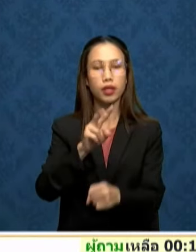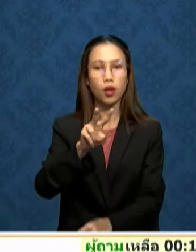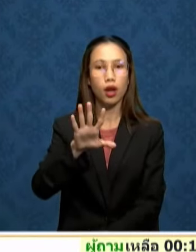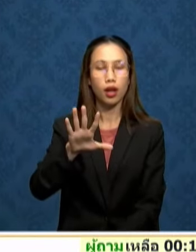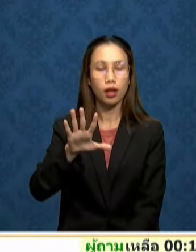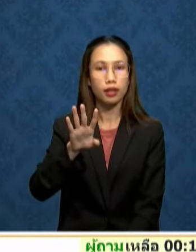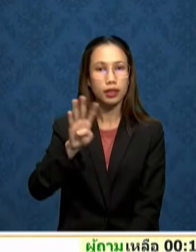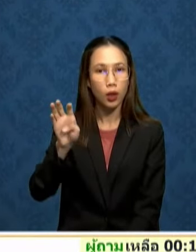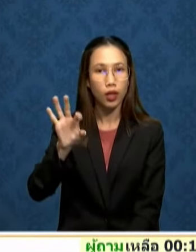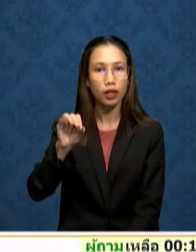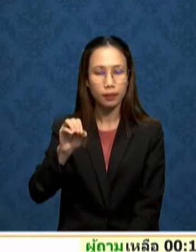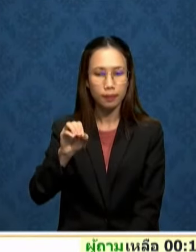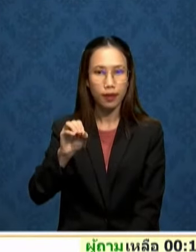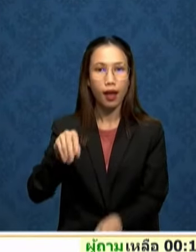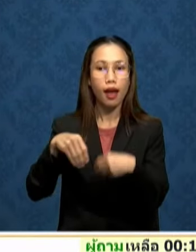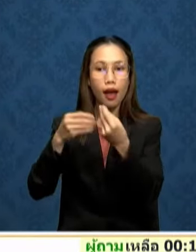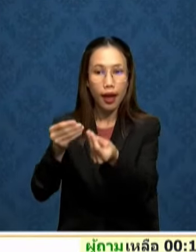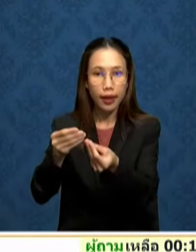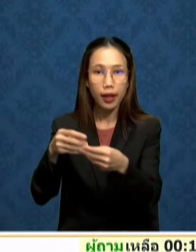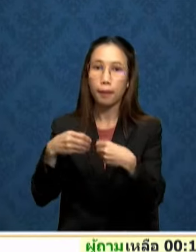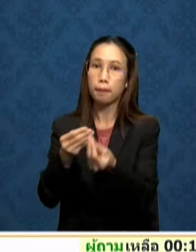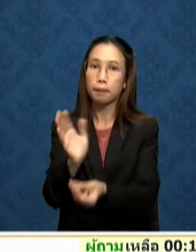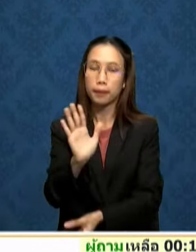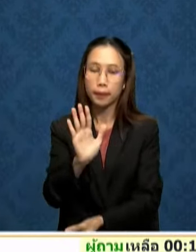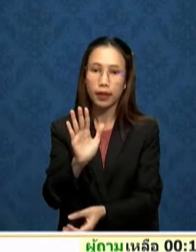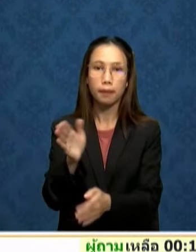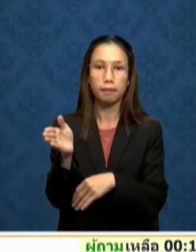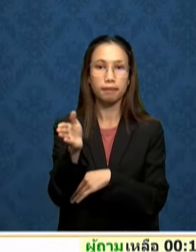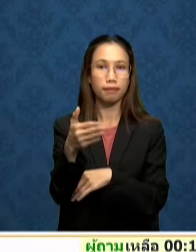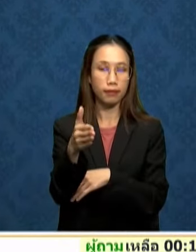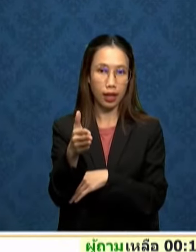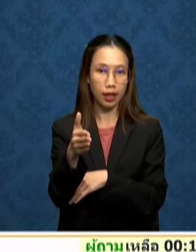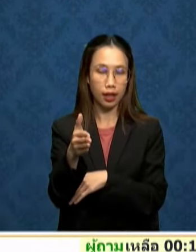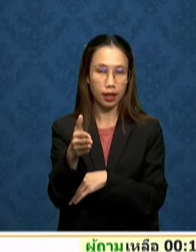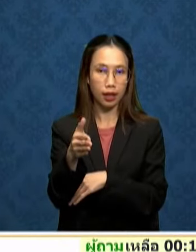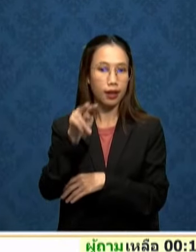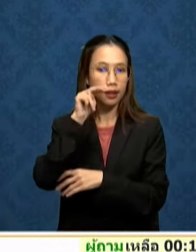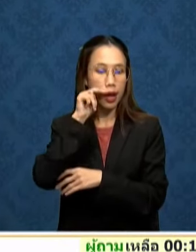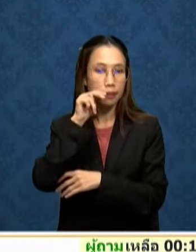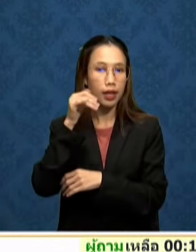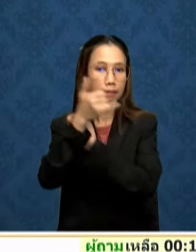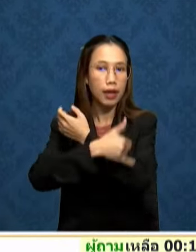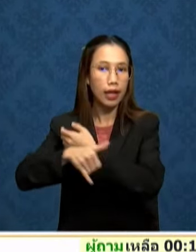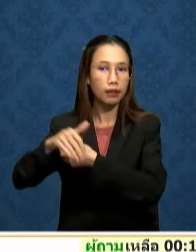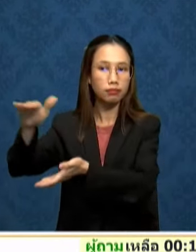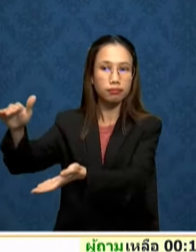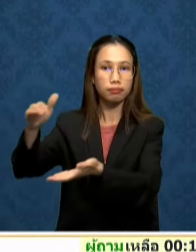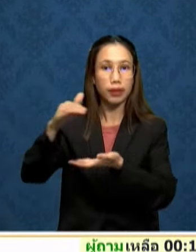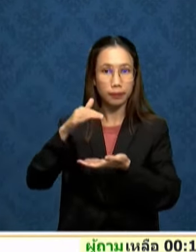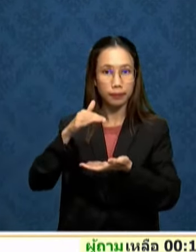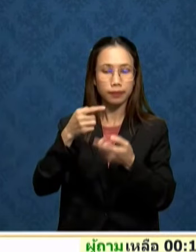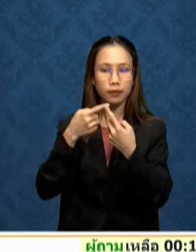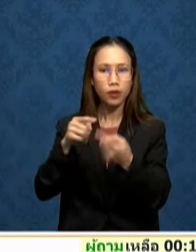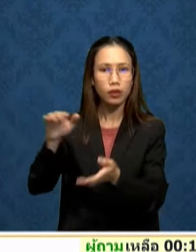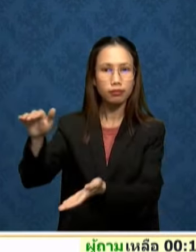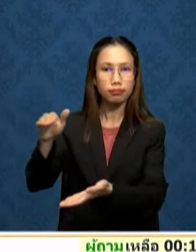เนี่ยระบุไว้แต่เพียงว่าจะอนุญาตหรือไม่อนุญาตในการนำสัตว์น้ำจากต่างประเทศเข้ามานะครับแต่การน